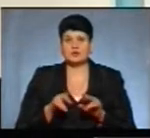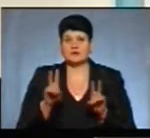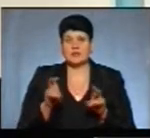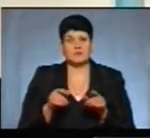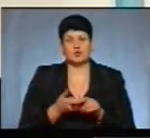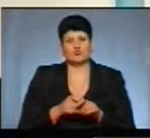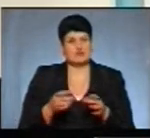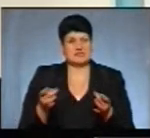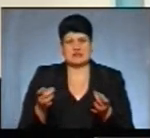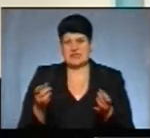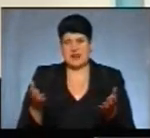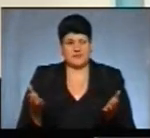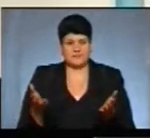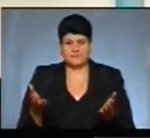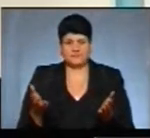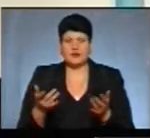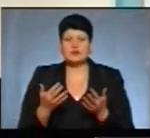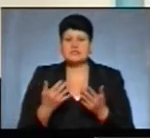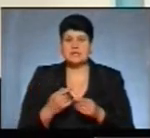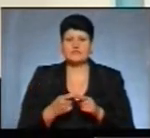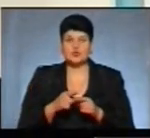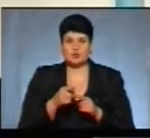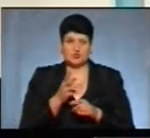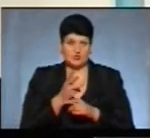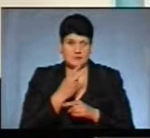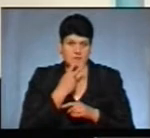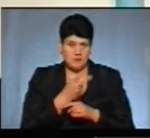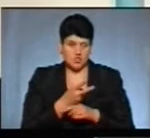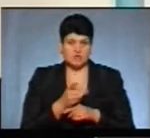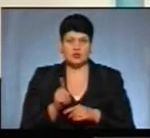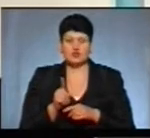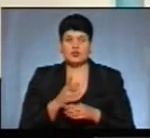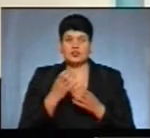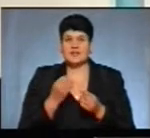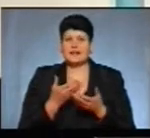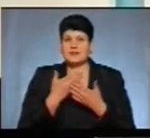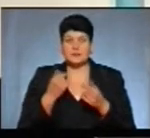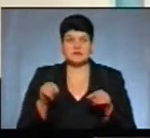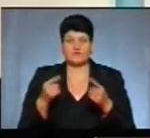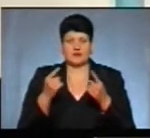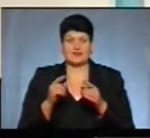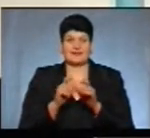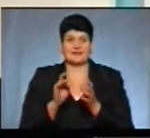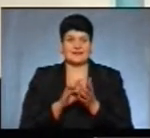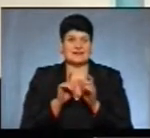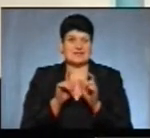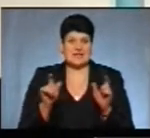сире, оскільки от в цьому сюжеті ми бачили, що ще не створені центри, тобто бази такої